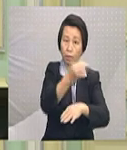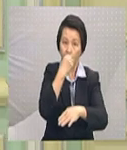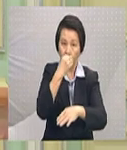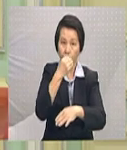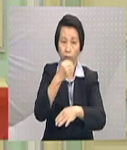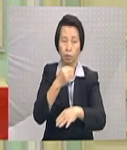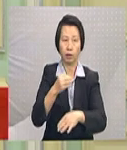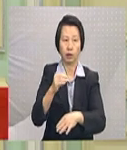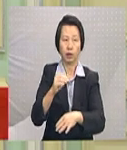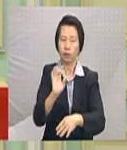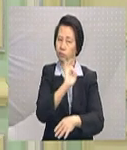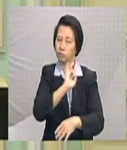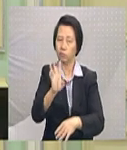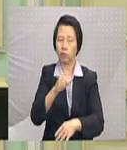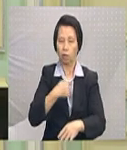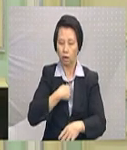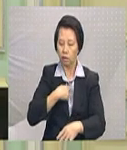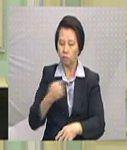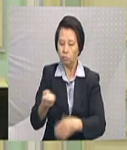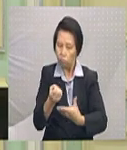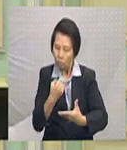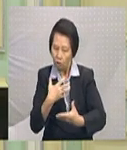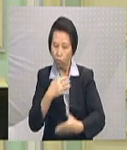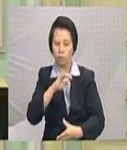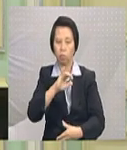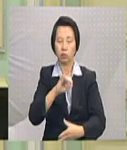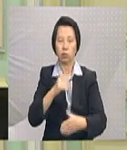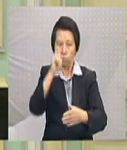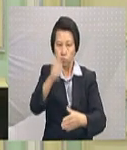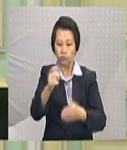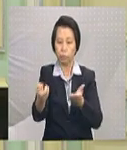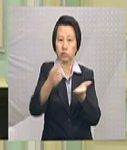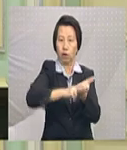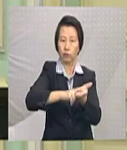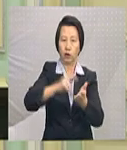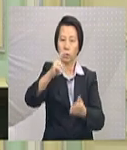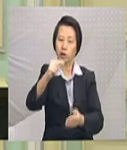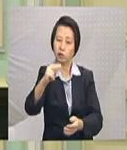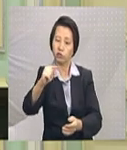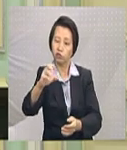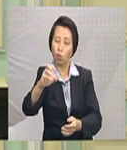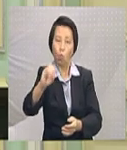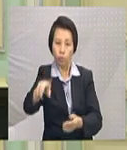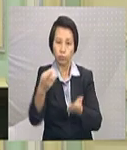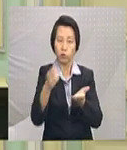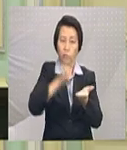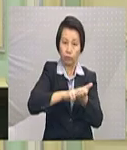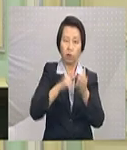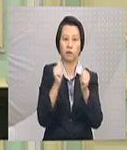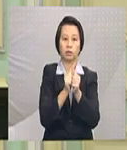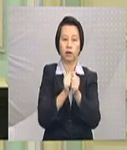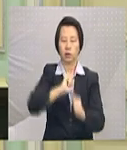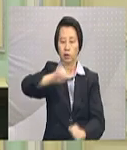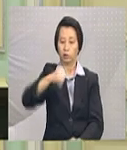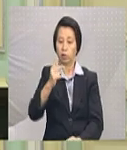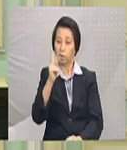tersebut. Salah satu yang saya dimaklumkan bahawa perlu berdaftar dengan pihak JKM.